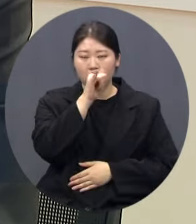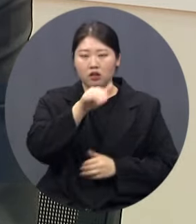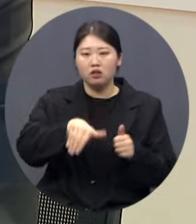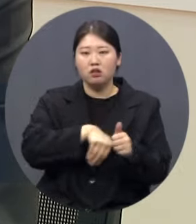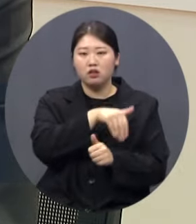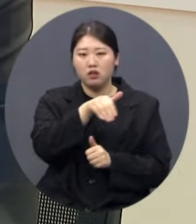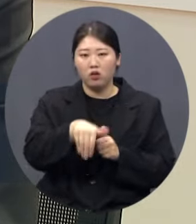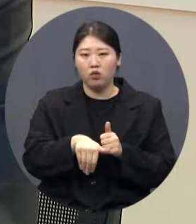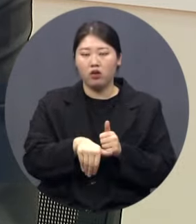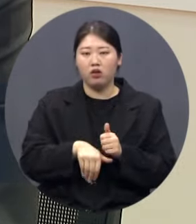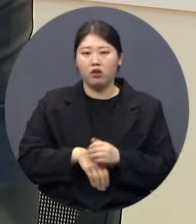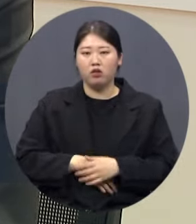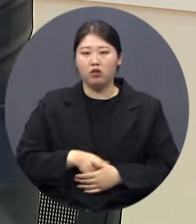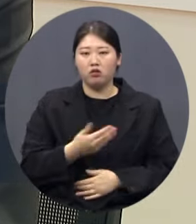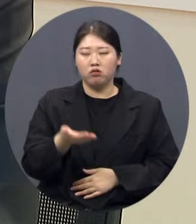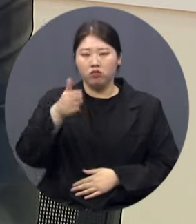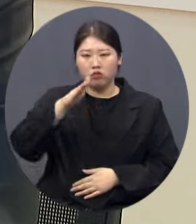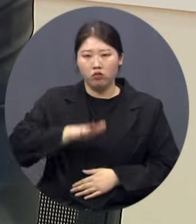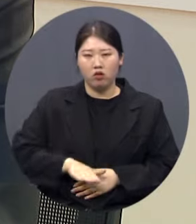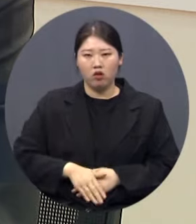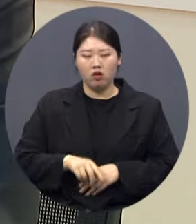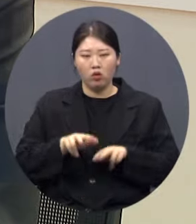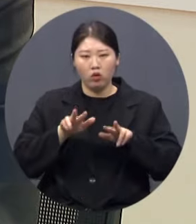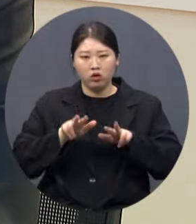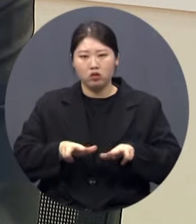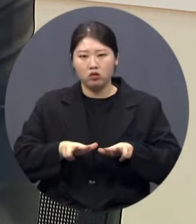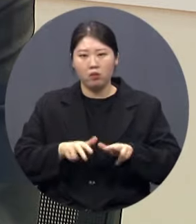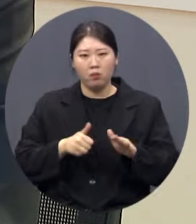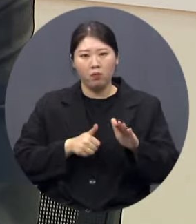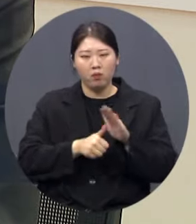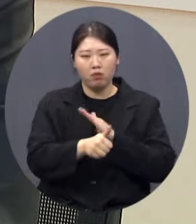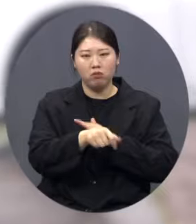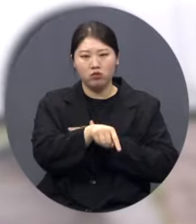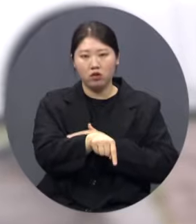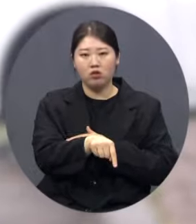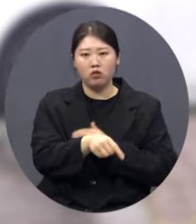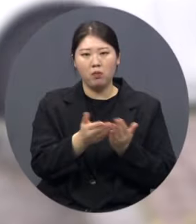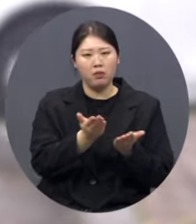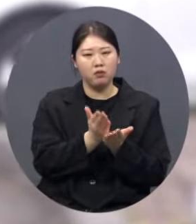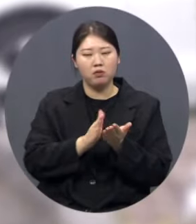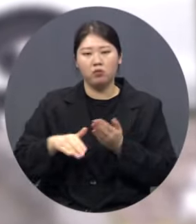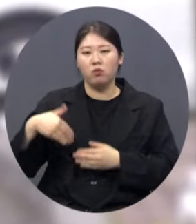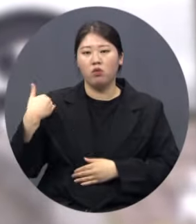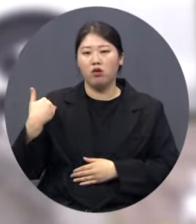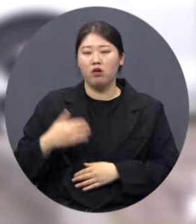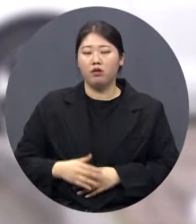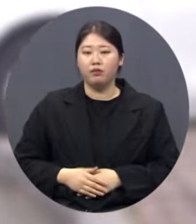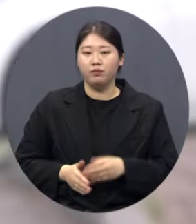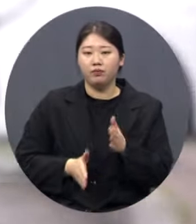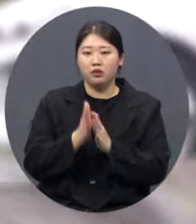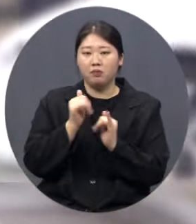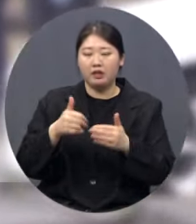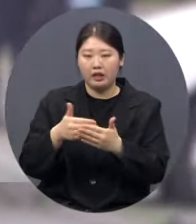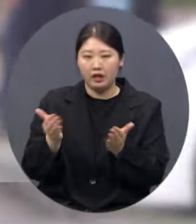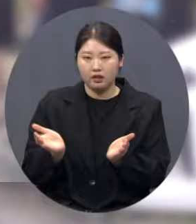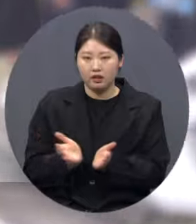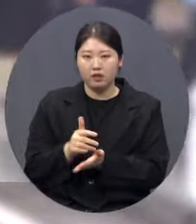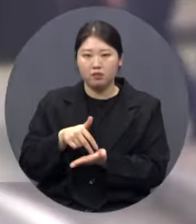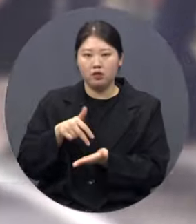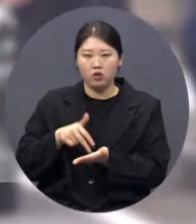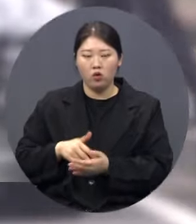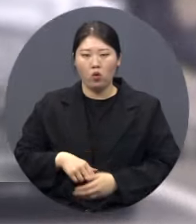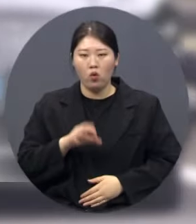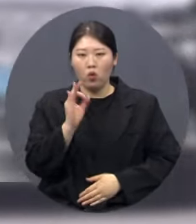상태에서 꼭 이런 시점에 방문을 해야 되냐 하는게 시민단체도 오영 도지사가